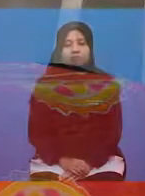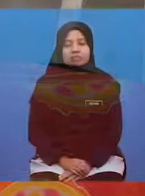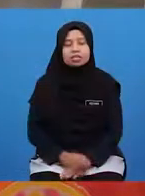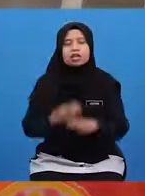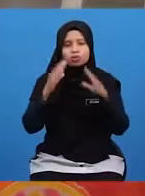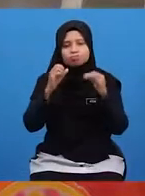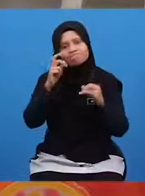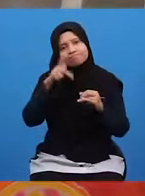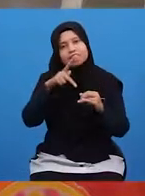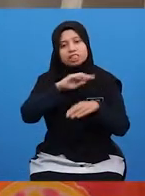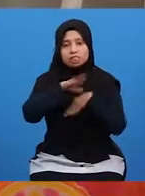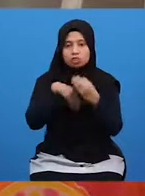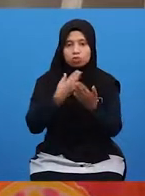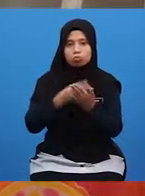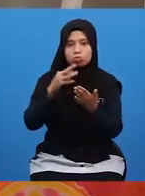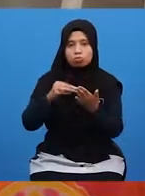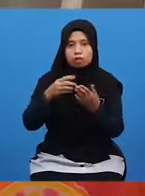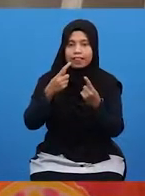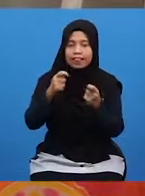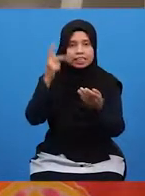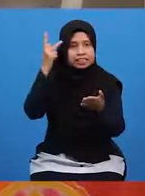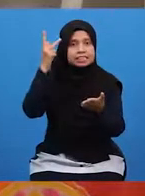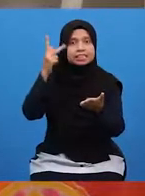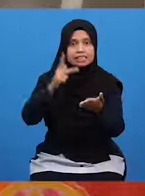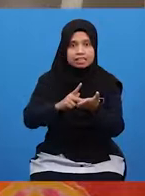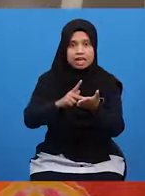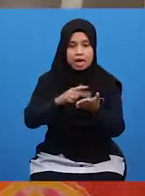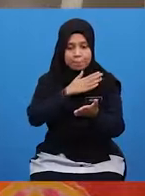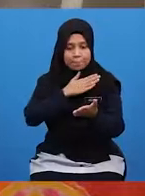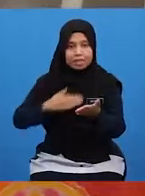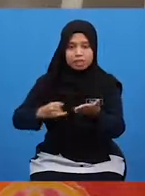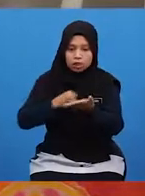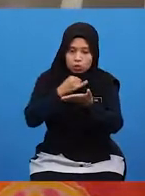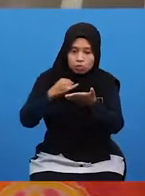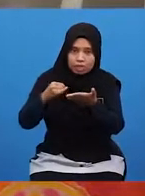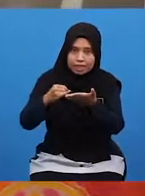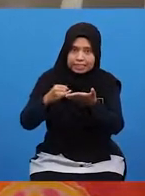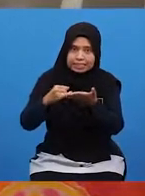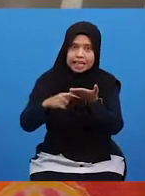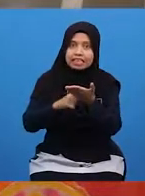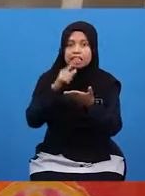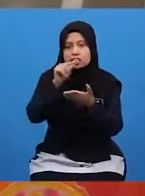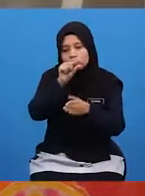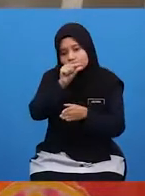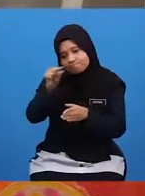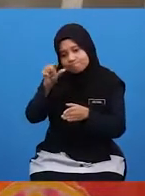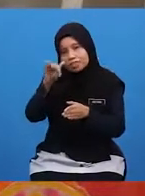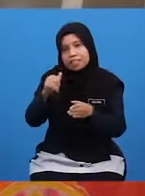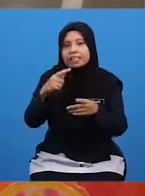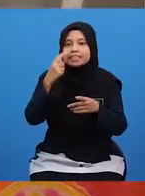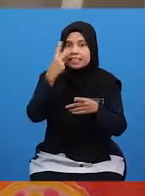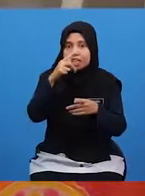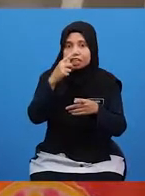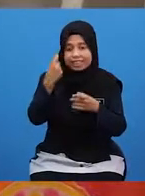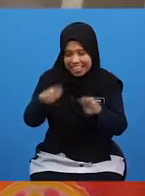Cikgu pasti semua murid telah pun mengenali batik lukis teknik satu lapis yang telah dipaparkan sebentar